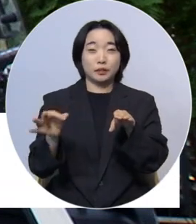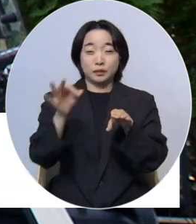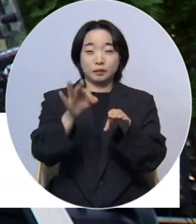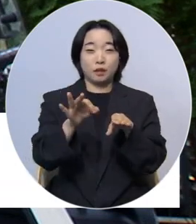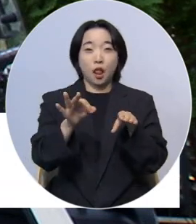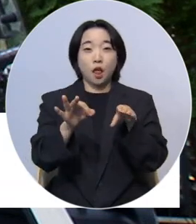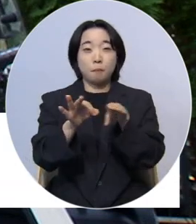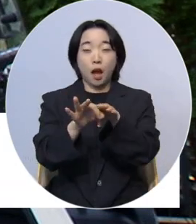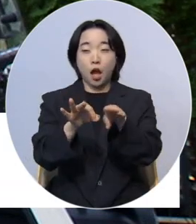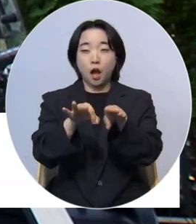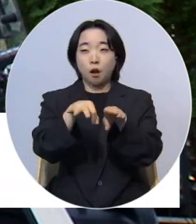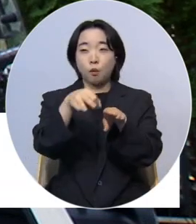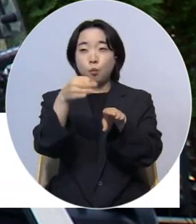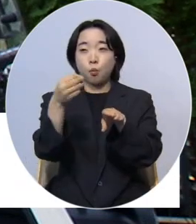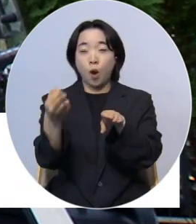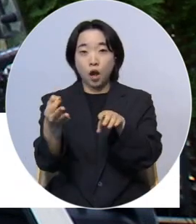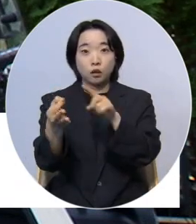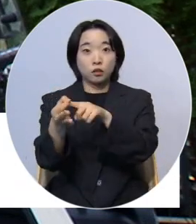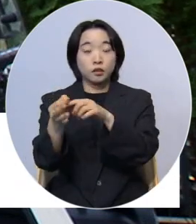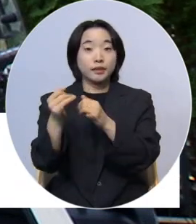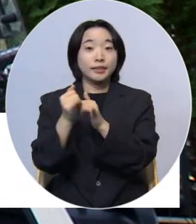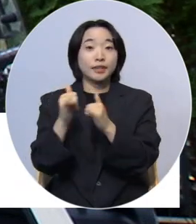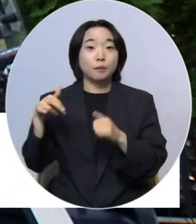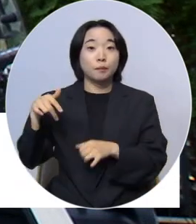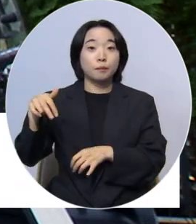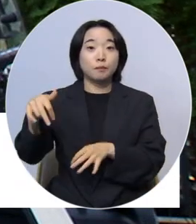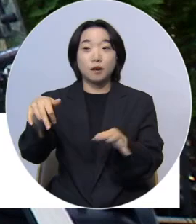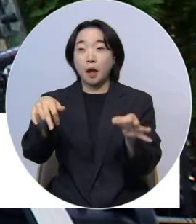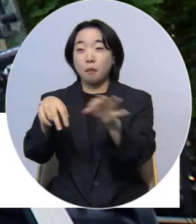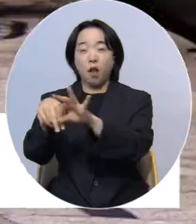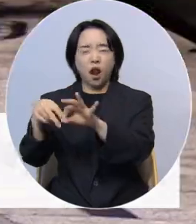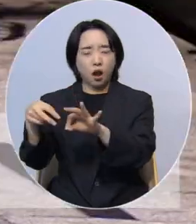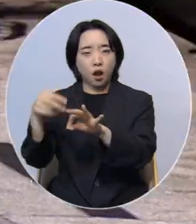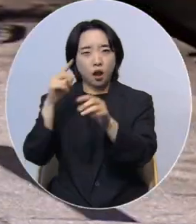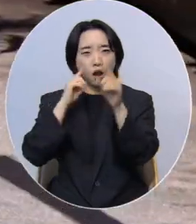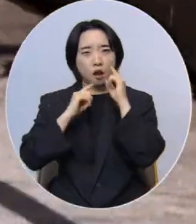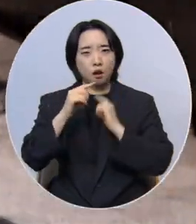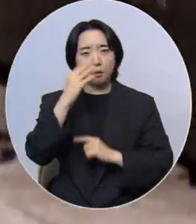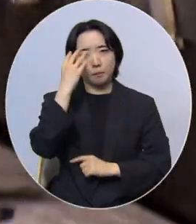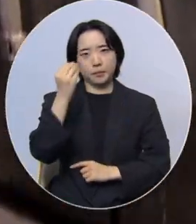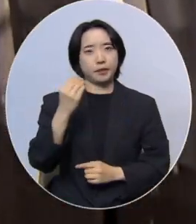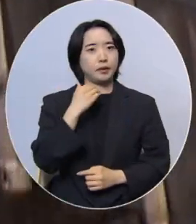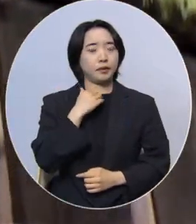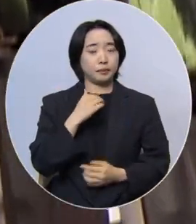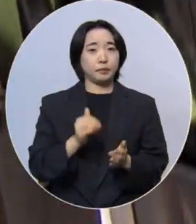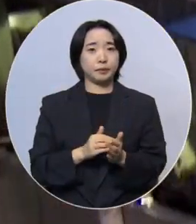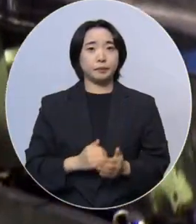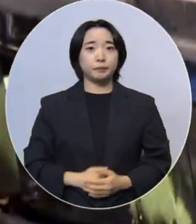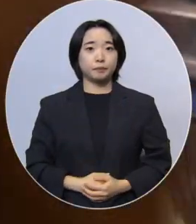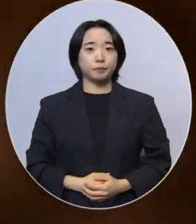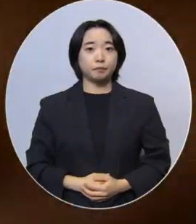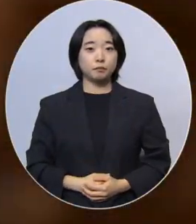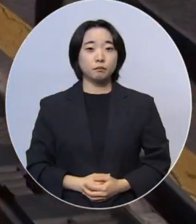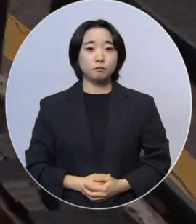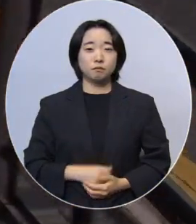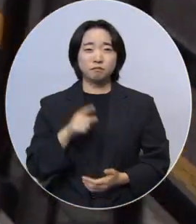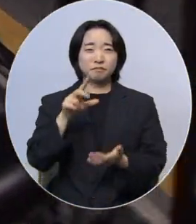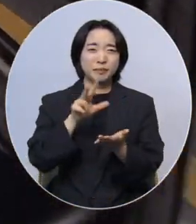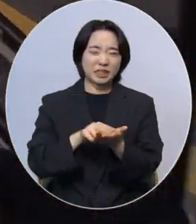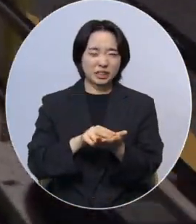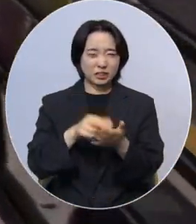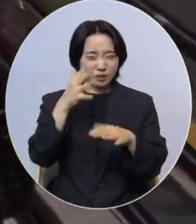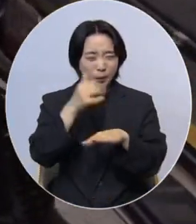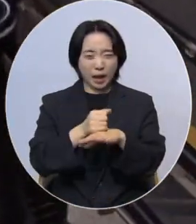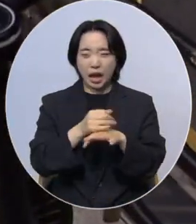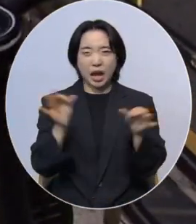치고 넘어졌는데 넘어지는 거에 행인분이 맞으신 거예요. 이런 문제들 때문에 급기야 개인형 이동장치를